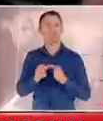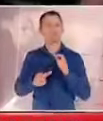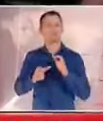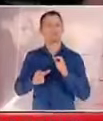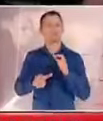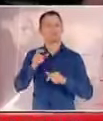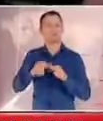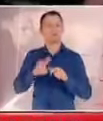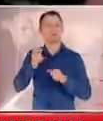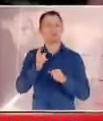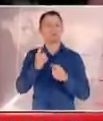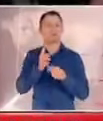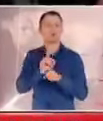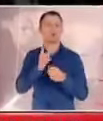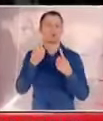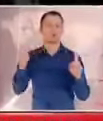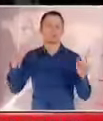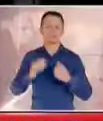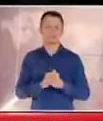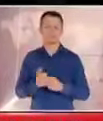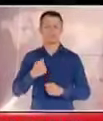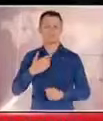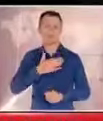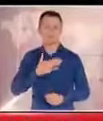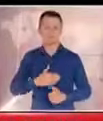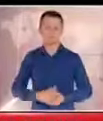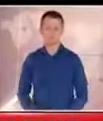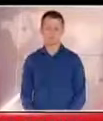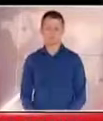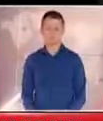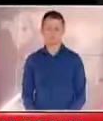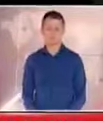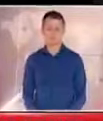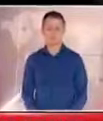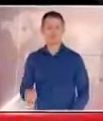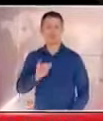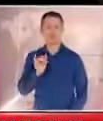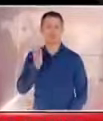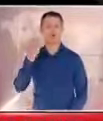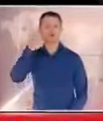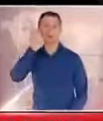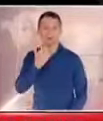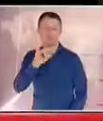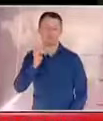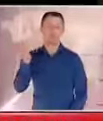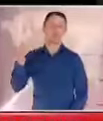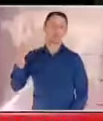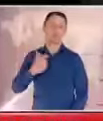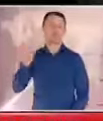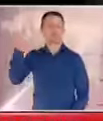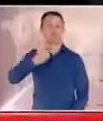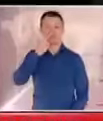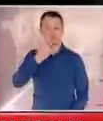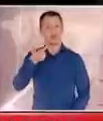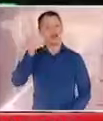foarte diverse. Da. M-a plăcut. M-a plăcut. Cine n-a fost, a pierdut. Cine nu, să vină anul viitor, că vor fi alte